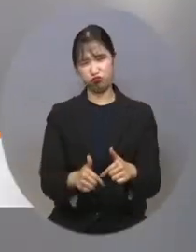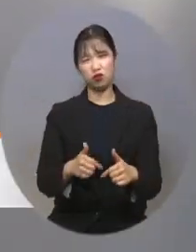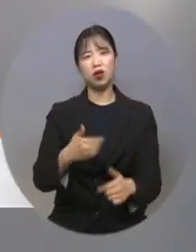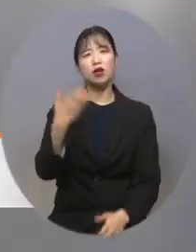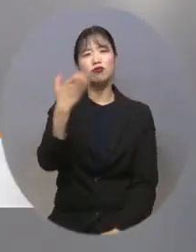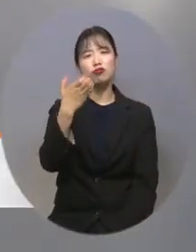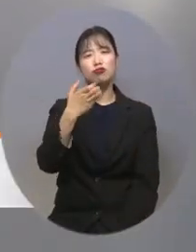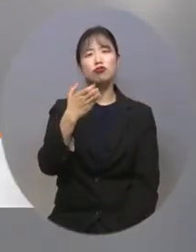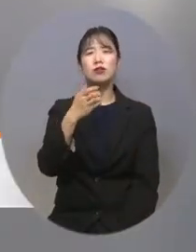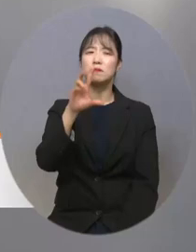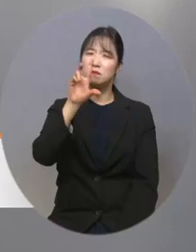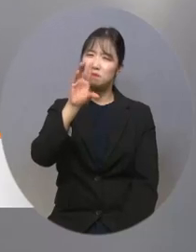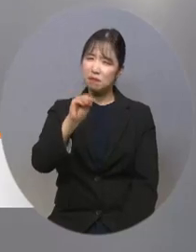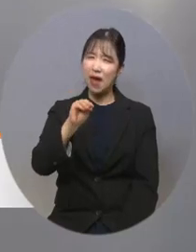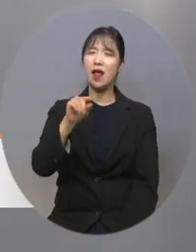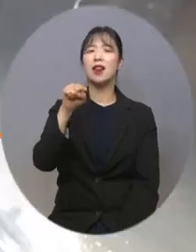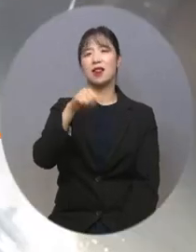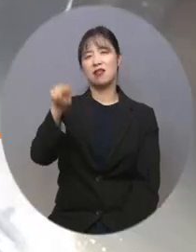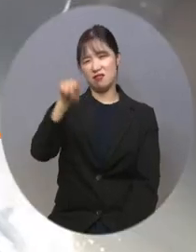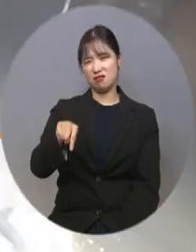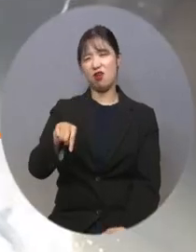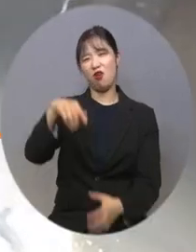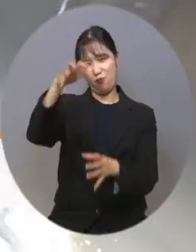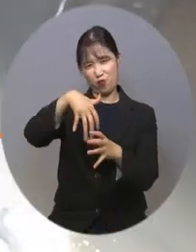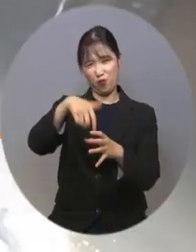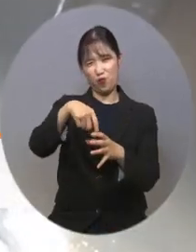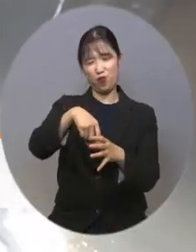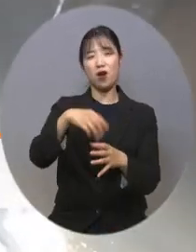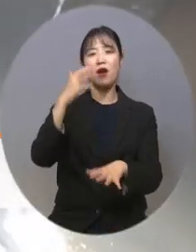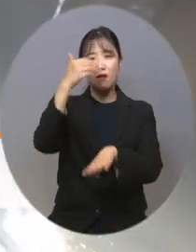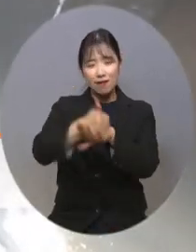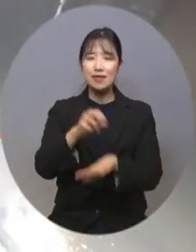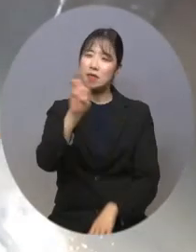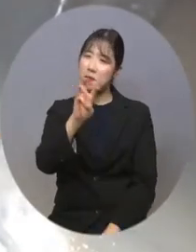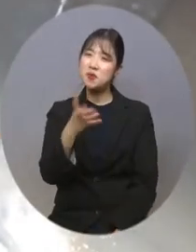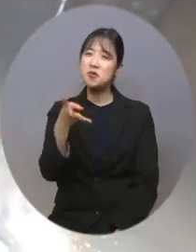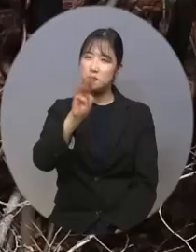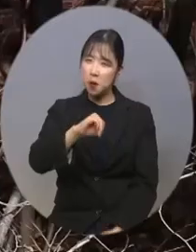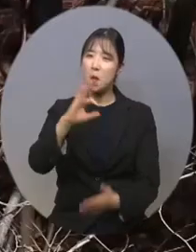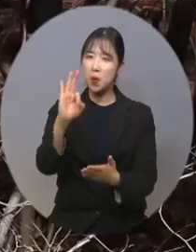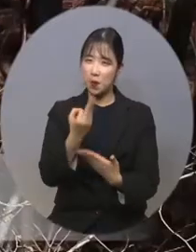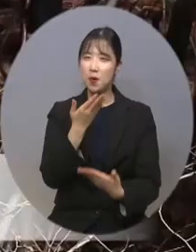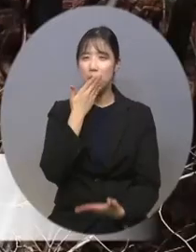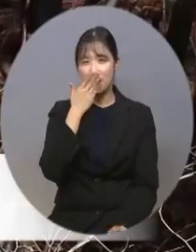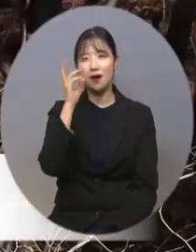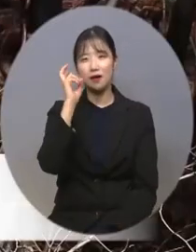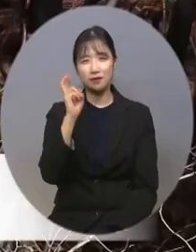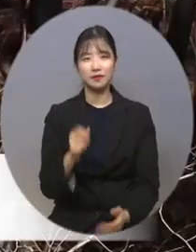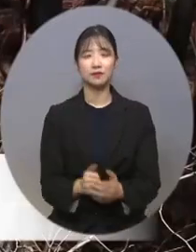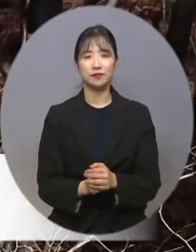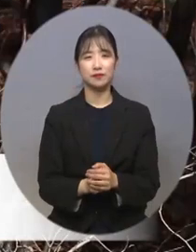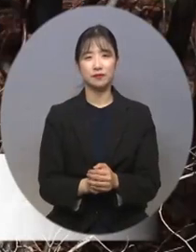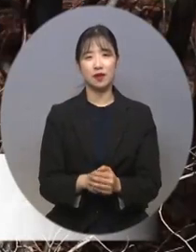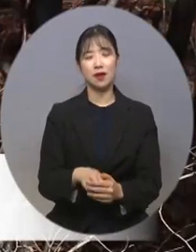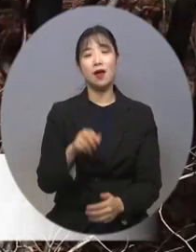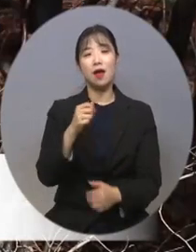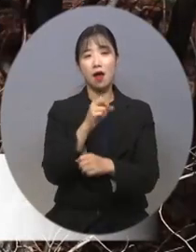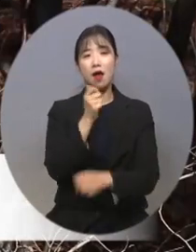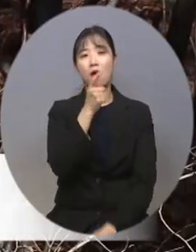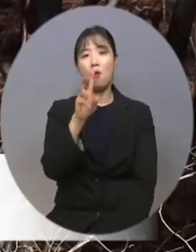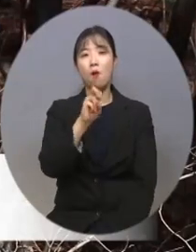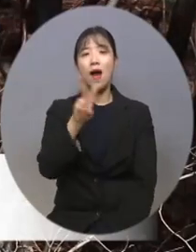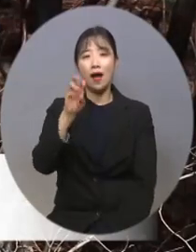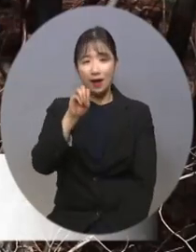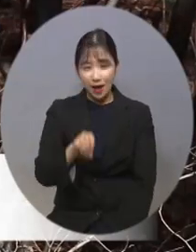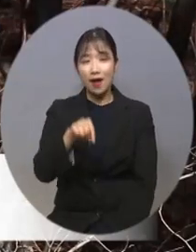90여만 리터의 고로쇠 수액을 채취해 30억 원의 소득을 예상하고 있습니다. 광양 백운산 고로쇠는